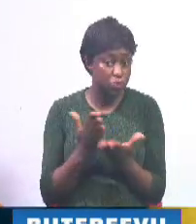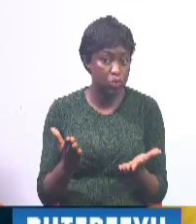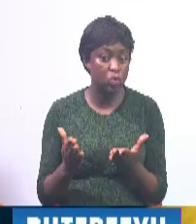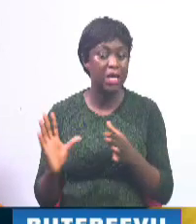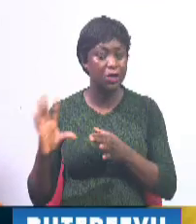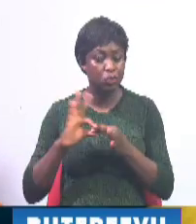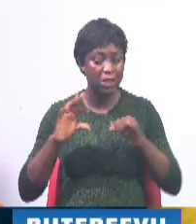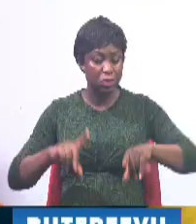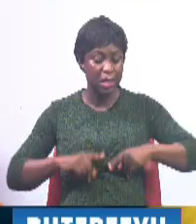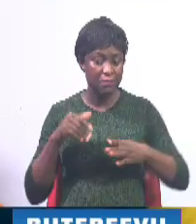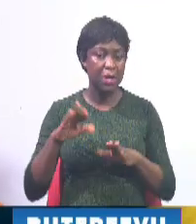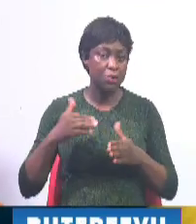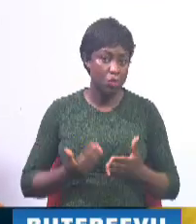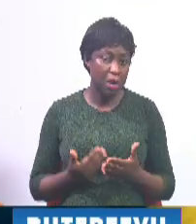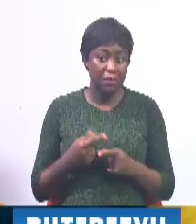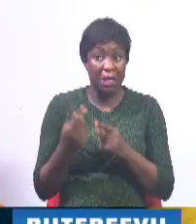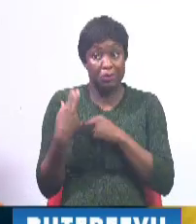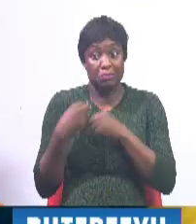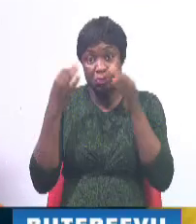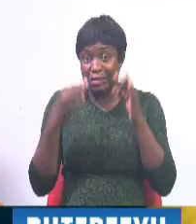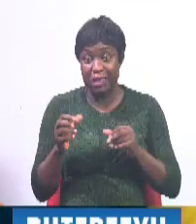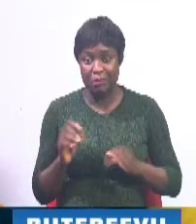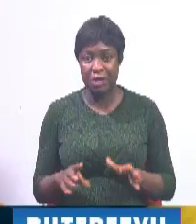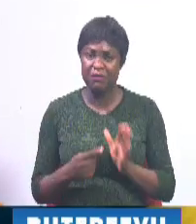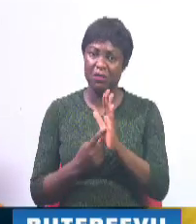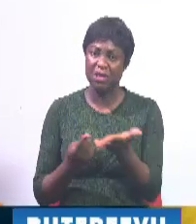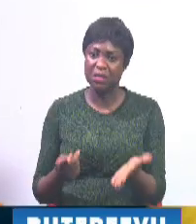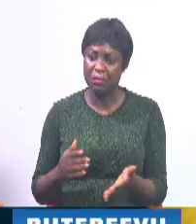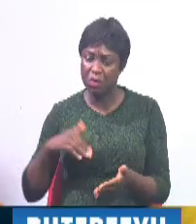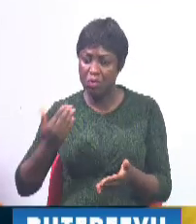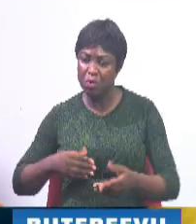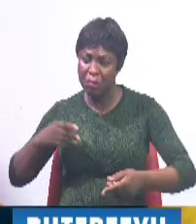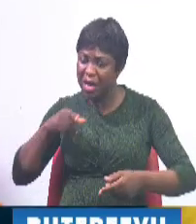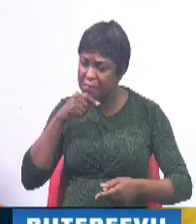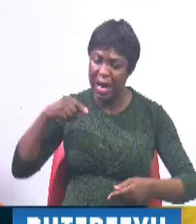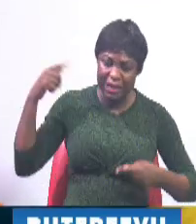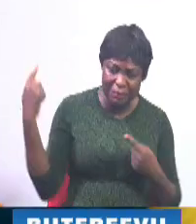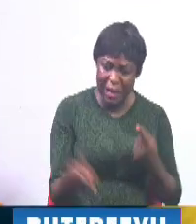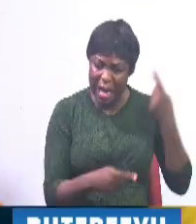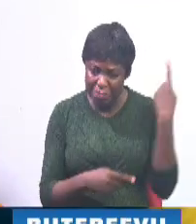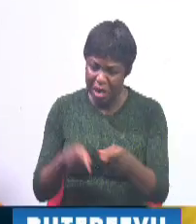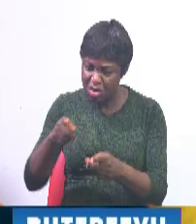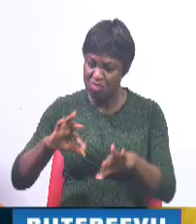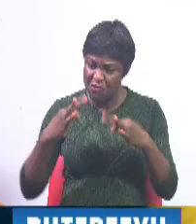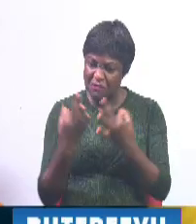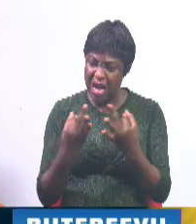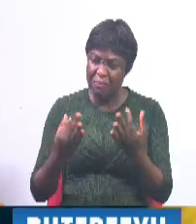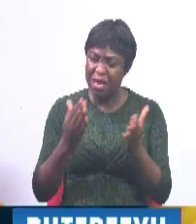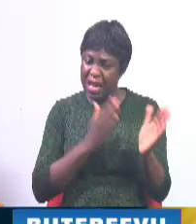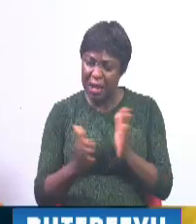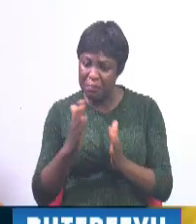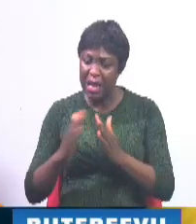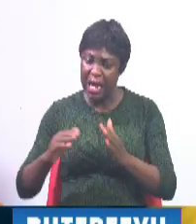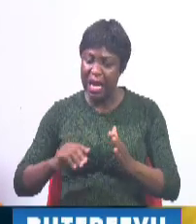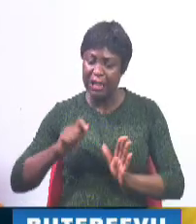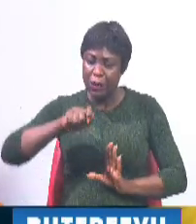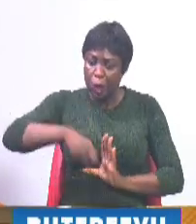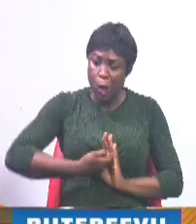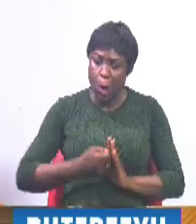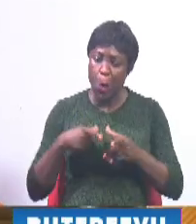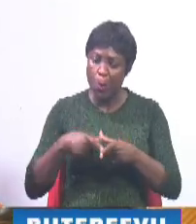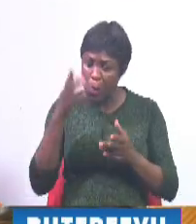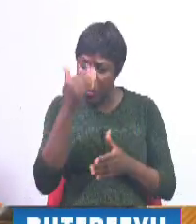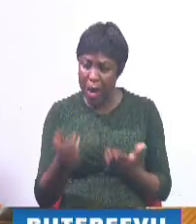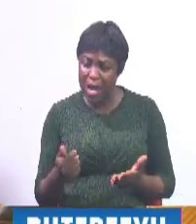ku bulamu bwabwe. Gamba osanga omukyala nga bamukubye emiggo kubanga akozesa family planning. Nga sikulagidde, omusajja agamba